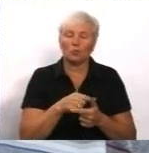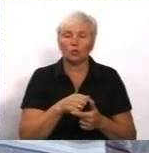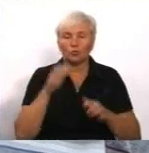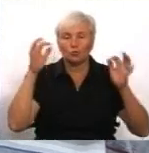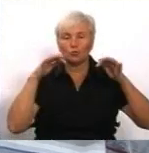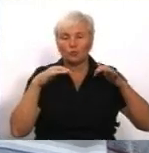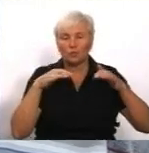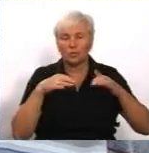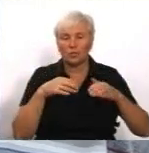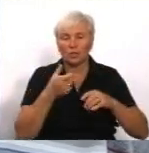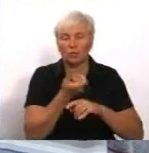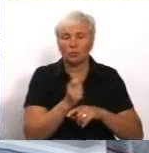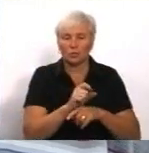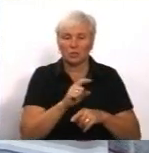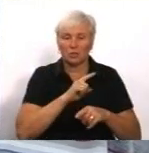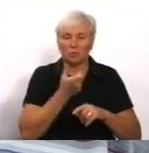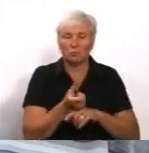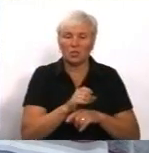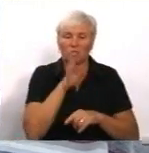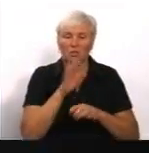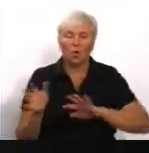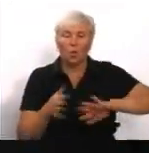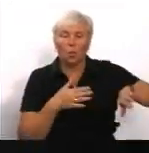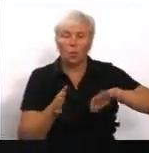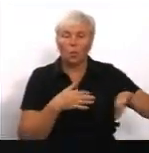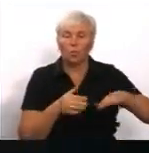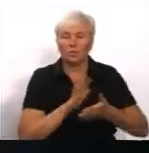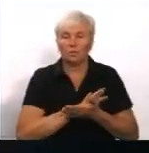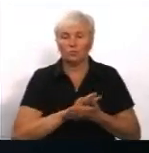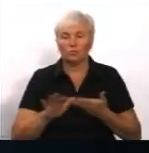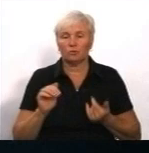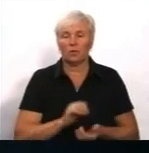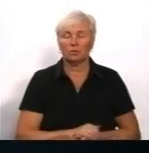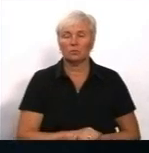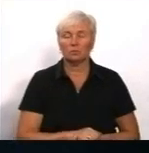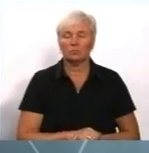і трохи, як говориться, вода оновилася.